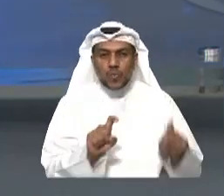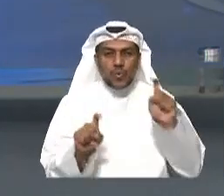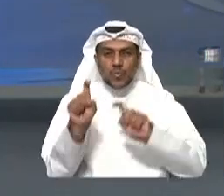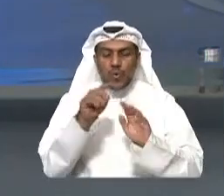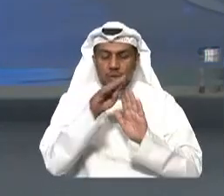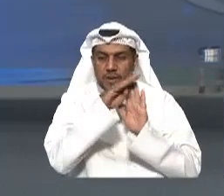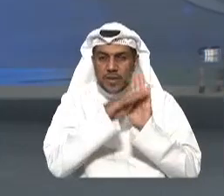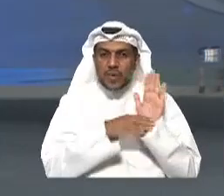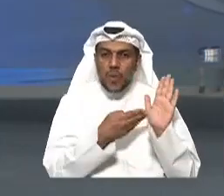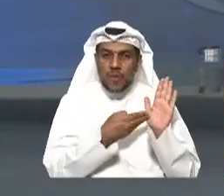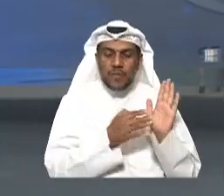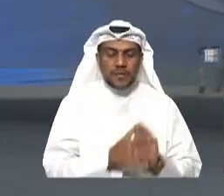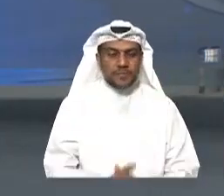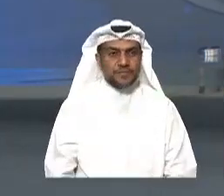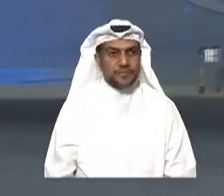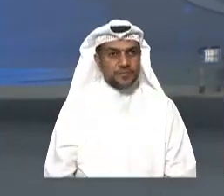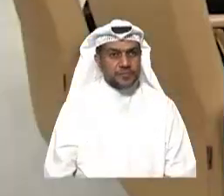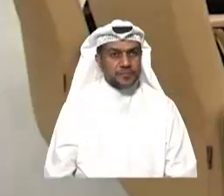اعمالها